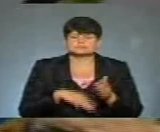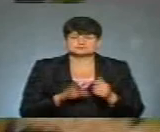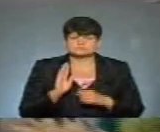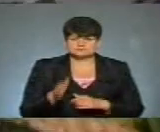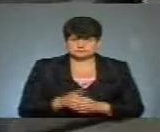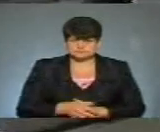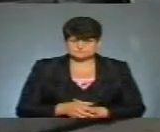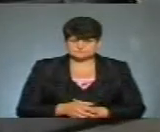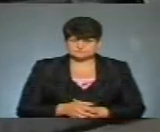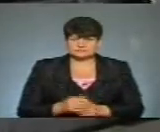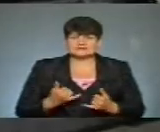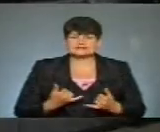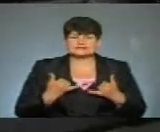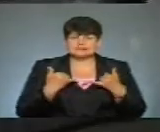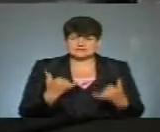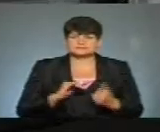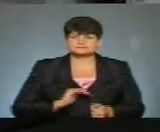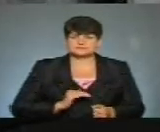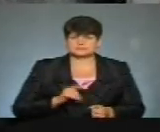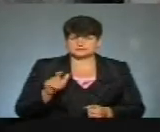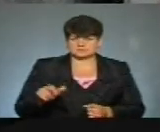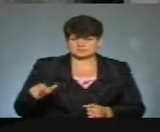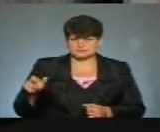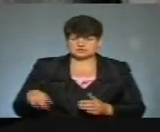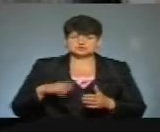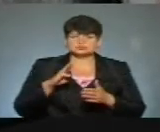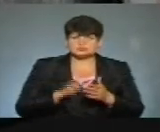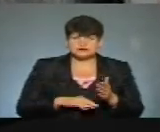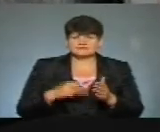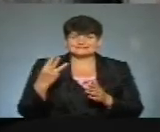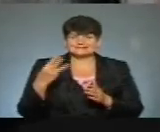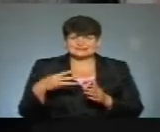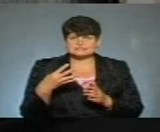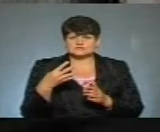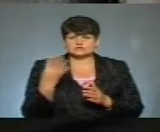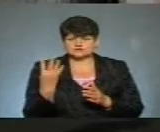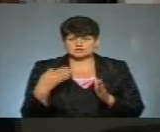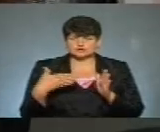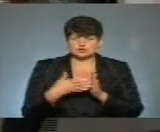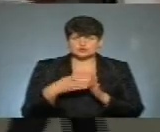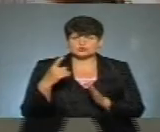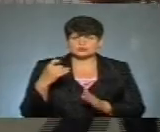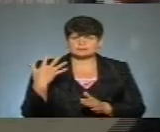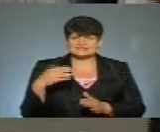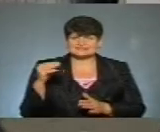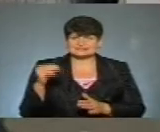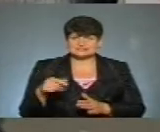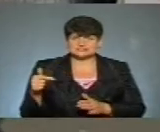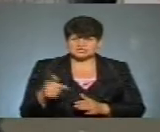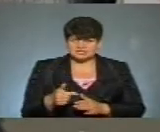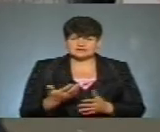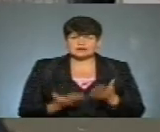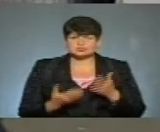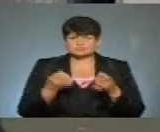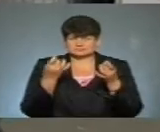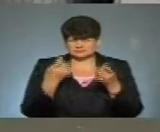вимог. Для фізичних осіб-підприємців штрафи йдуть від 34 до 150 тисяч гривень. Від простого